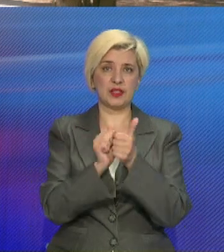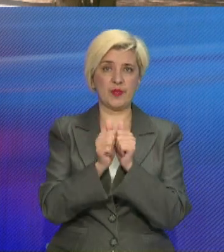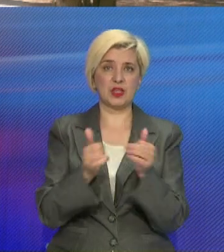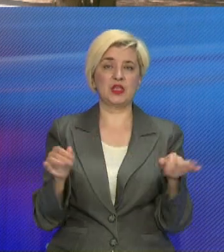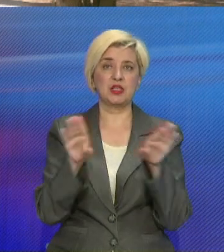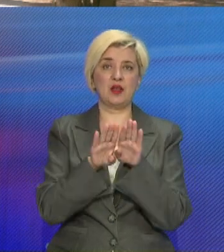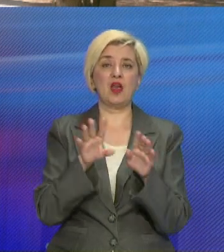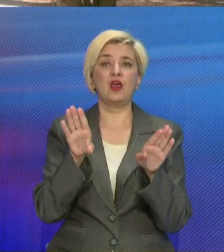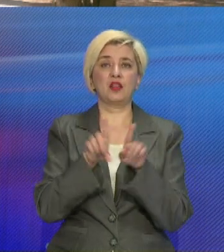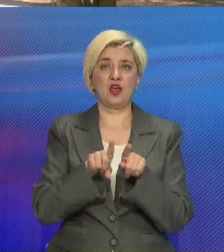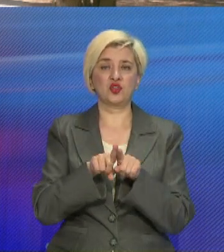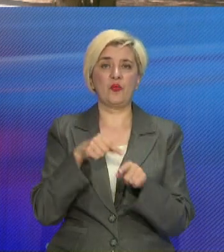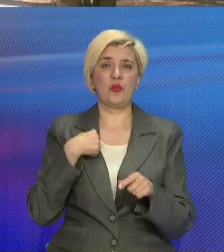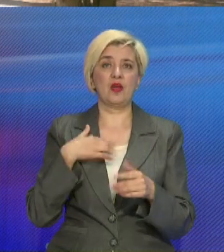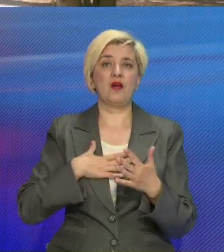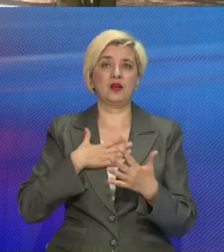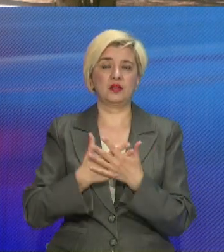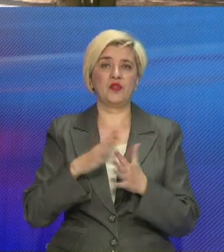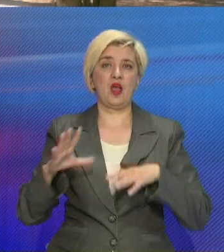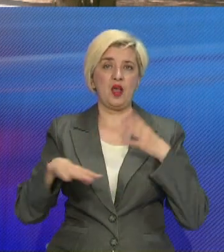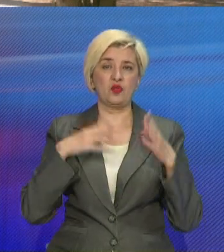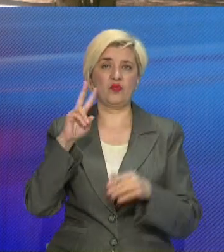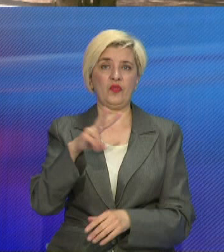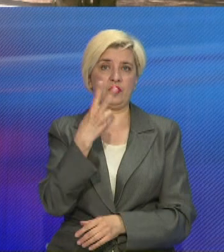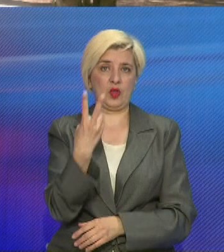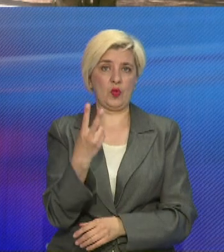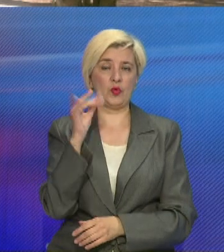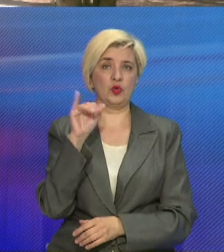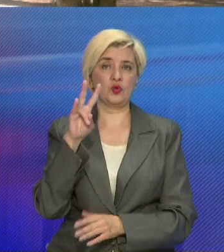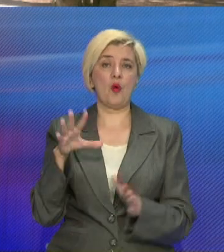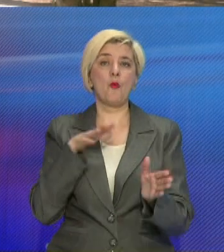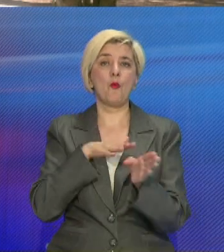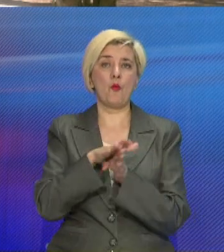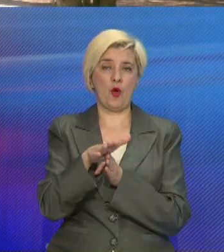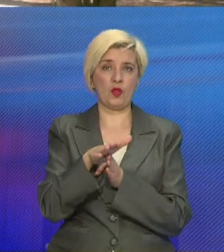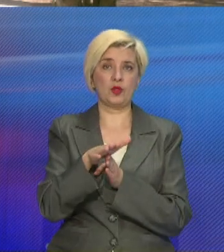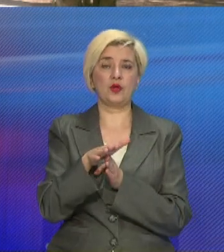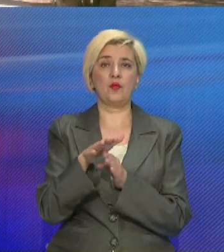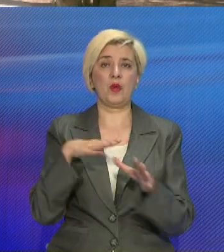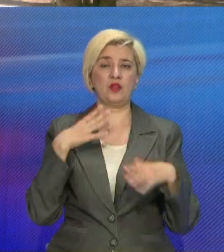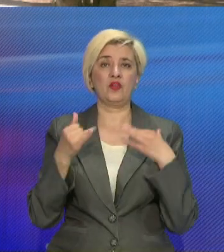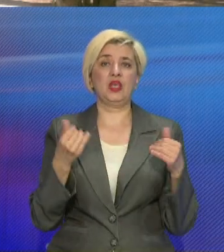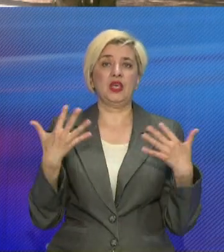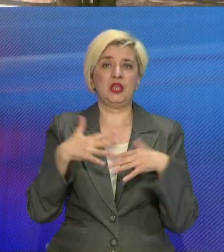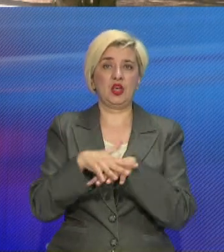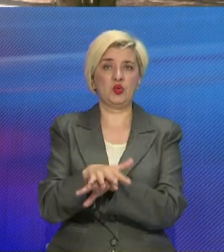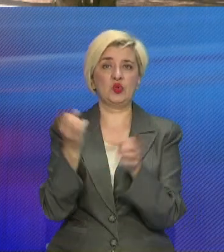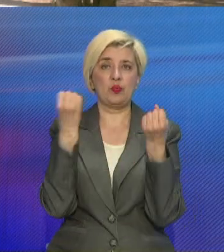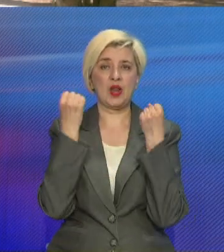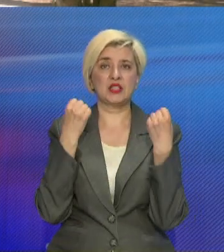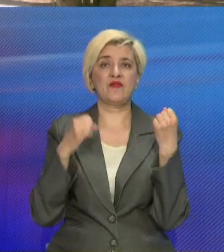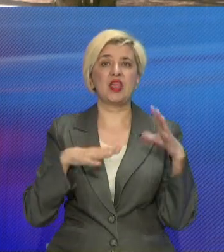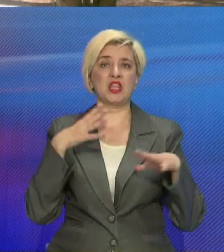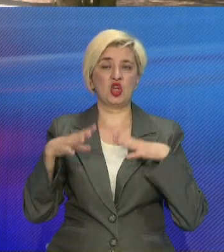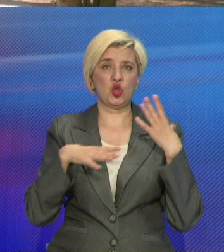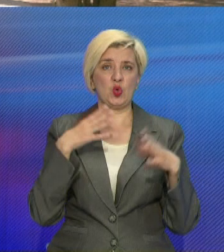к 22 июня. Полная подготовка идет и вместе интегрируемся с спортивно-тренировочным процессом. Ребята участвуют